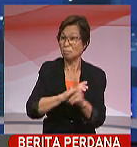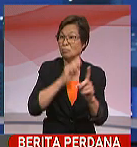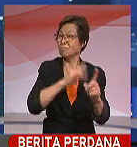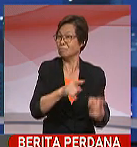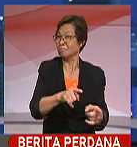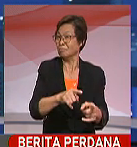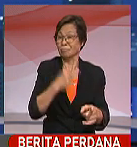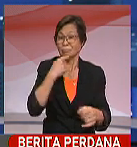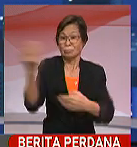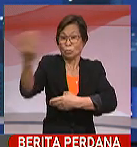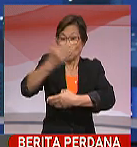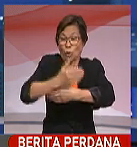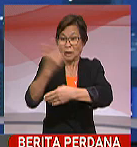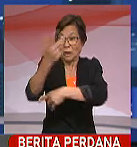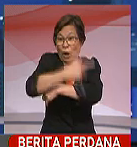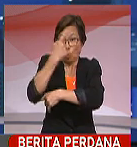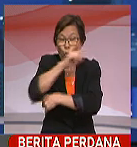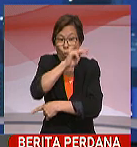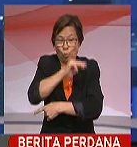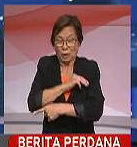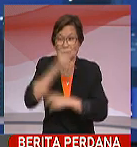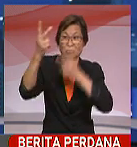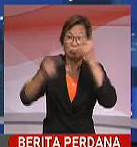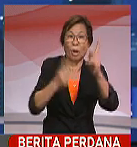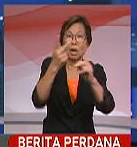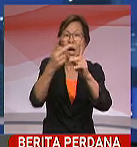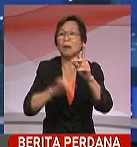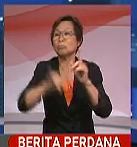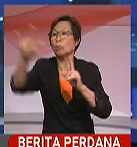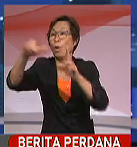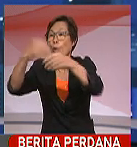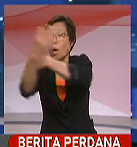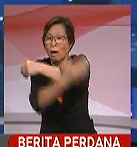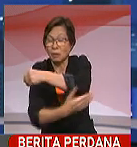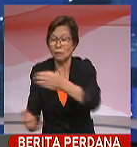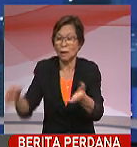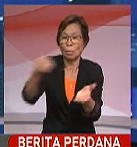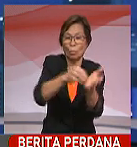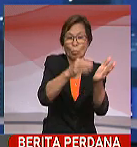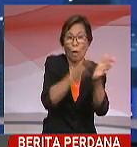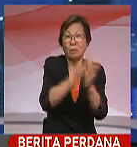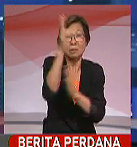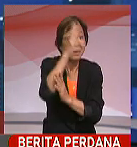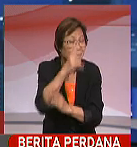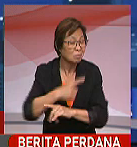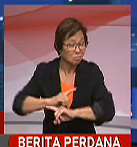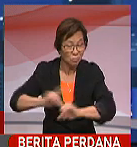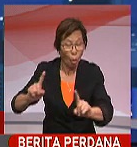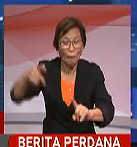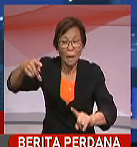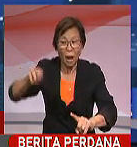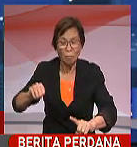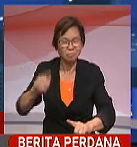kononnya perintah kuarantin 3 hari untuk menteri yang melakukan lawatan ke luar negara diwartakan oleh kerajaan. Ini kerana Perdana